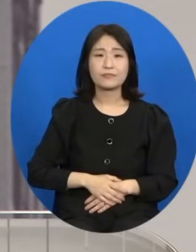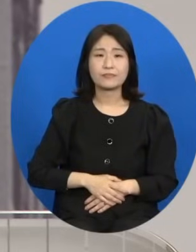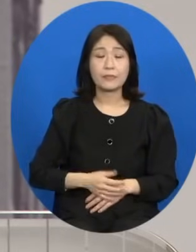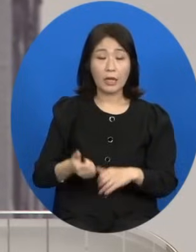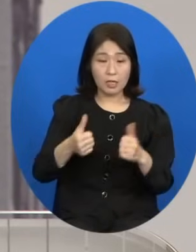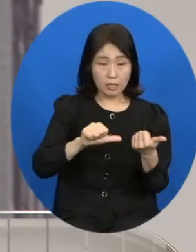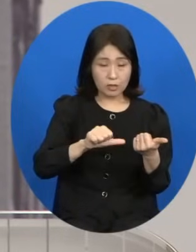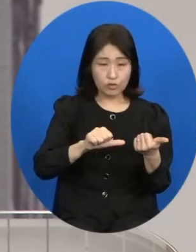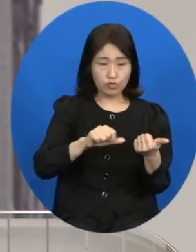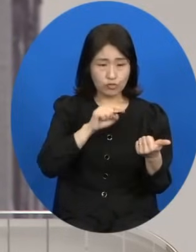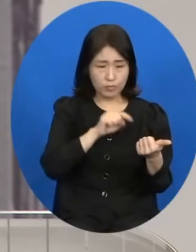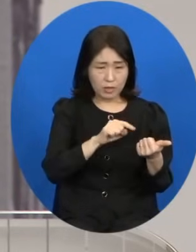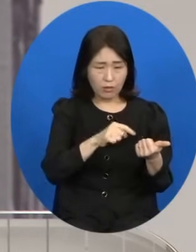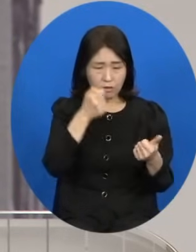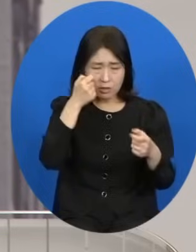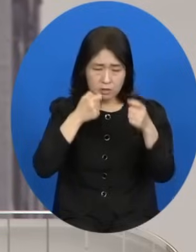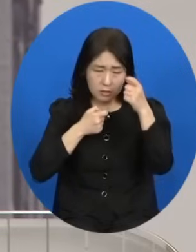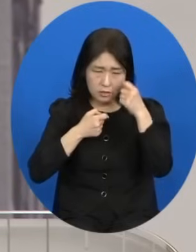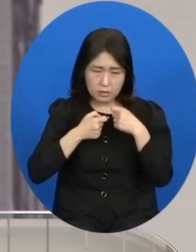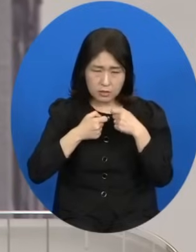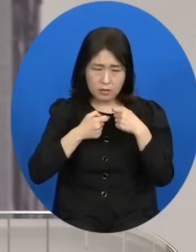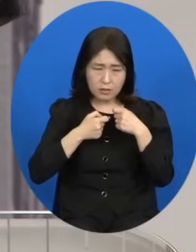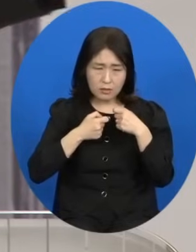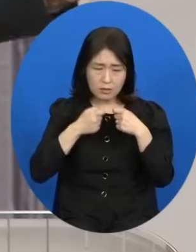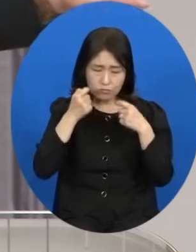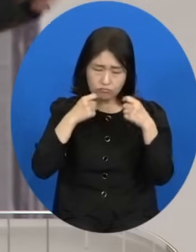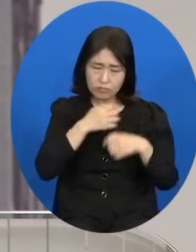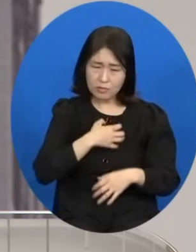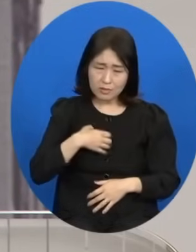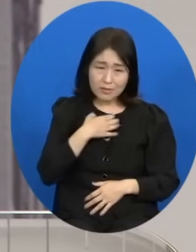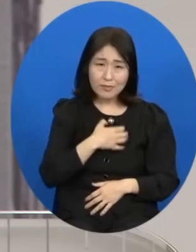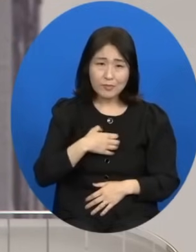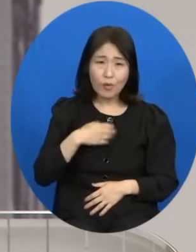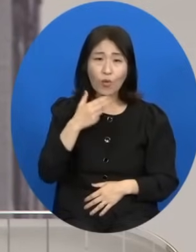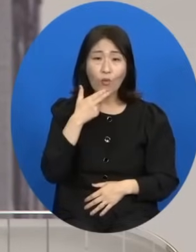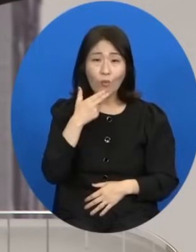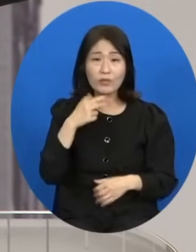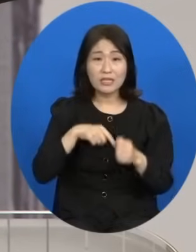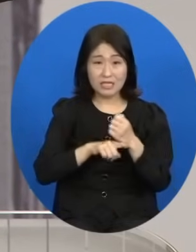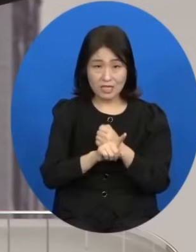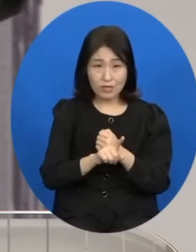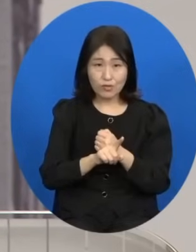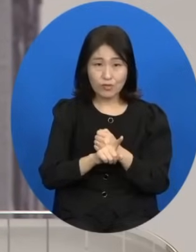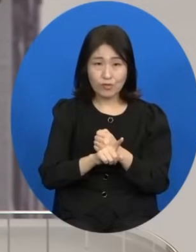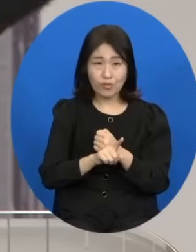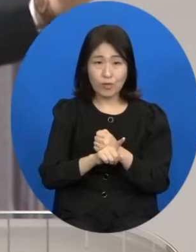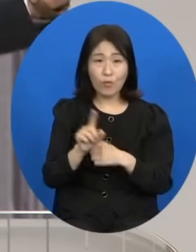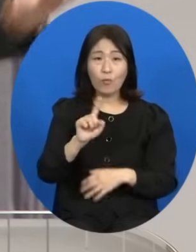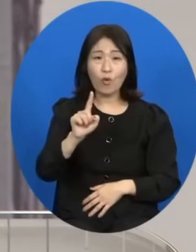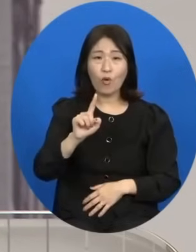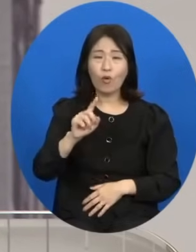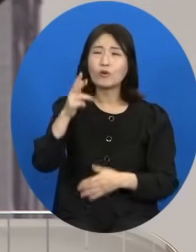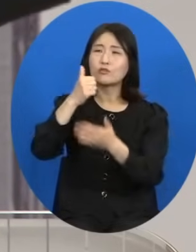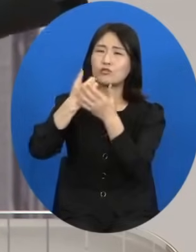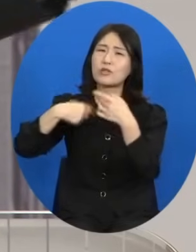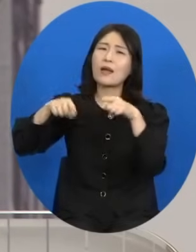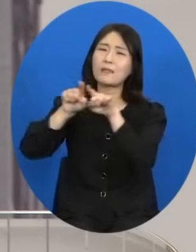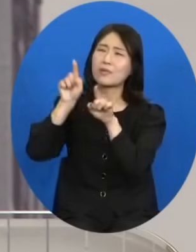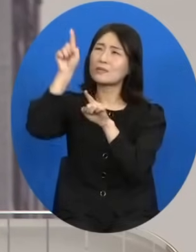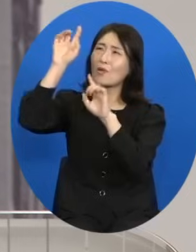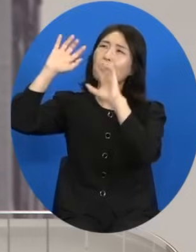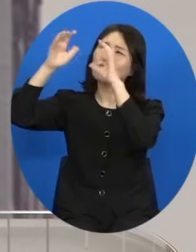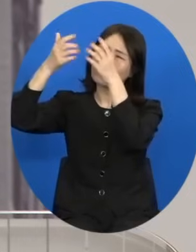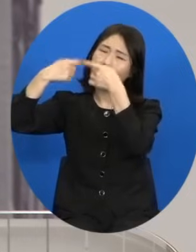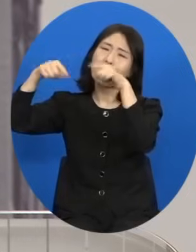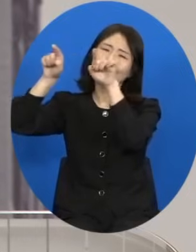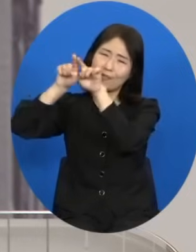있는 이유는 바로 여기 있는 거예요 우리가 죽으면 주님께서 뭐라하셨습니까 네가 오늘 나와 함께 낙원에 있으리라 주님과 함께 있고 또한 그 끝날에